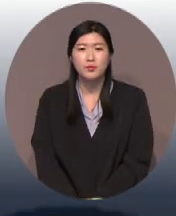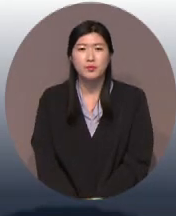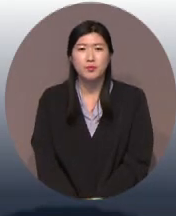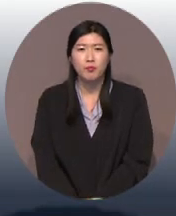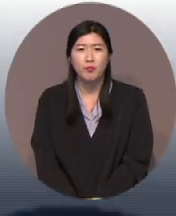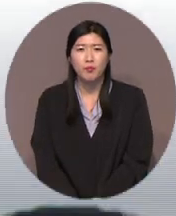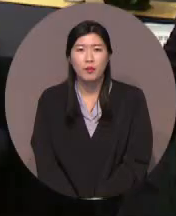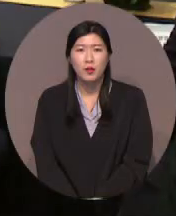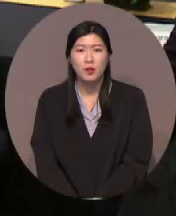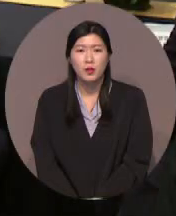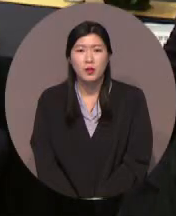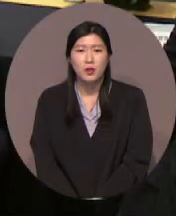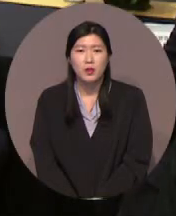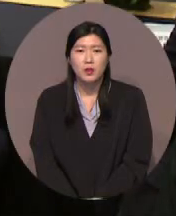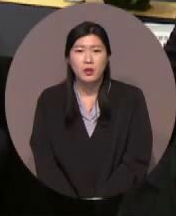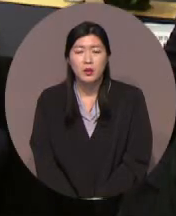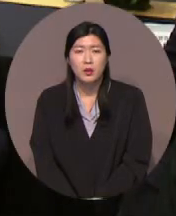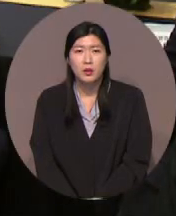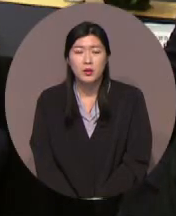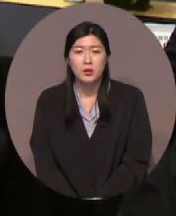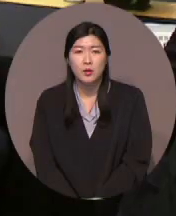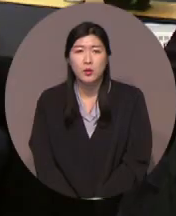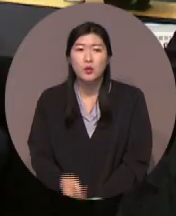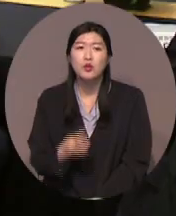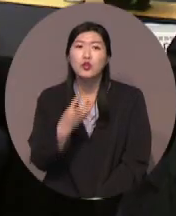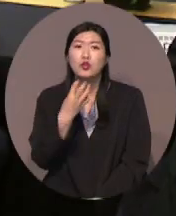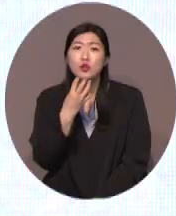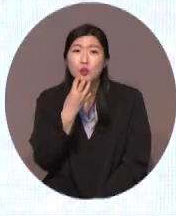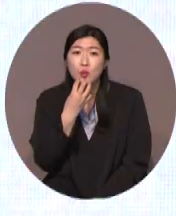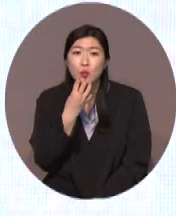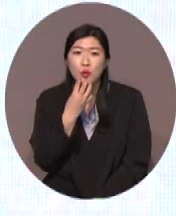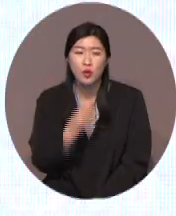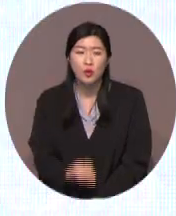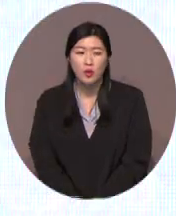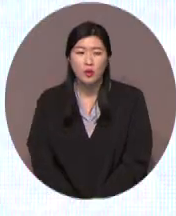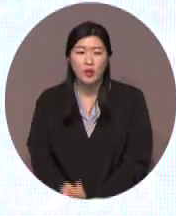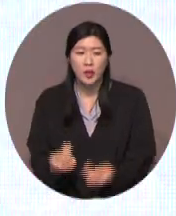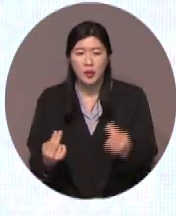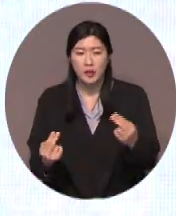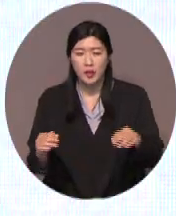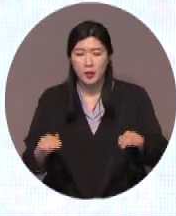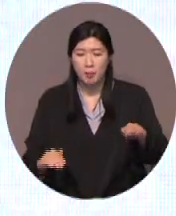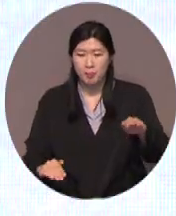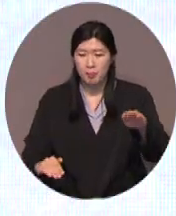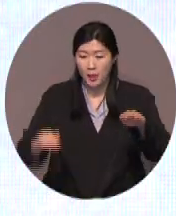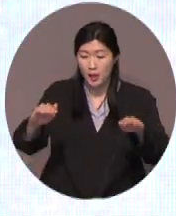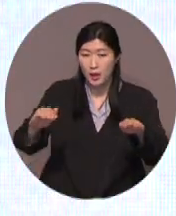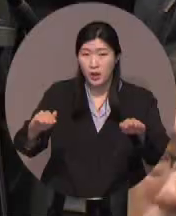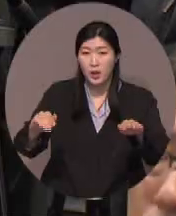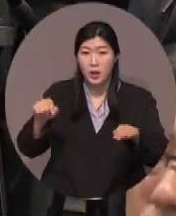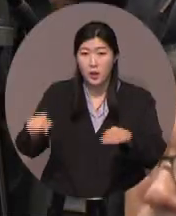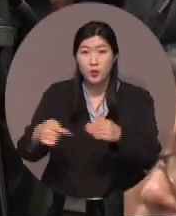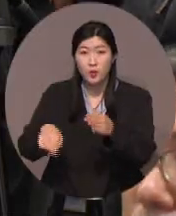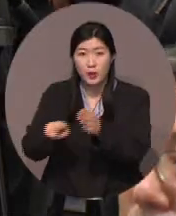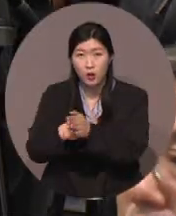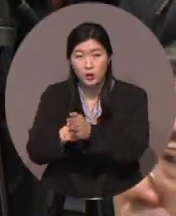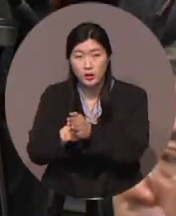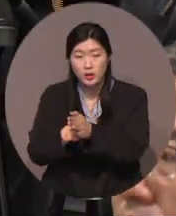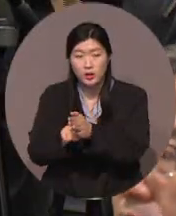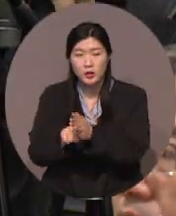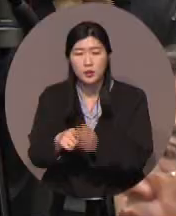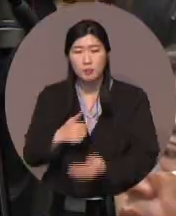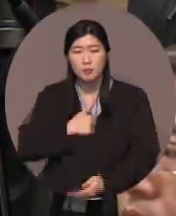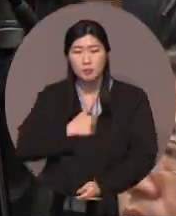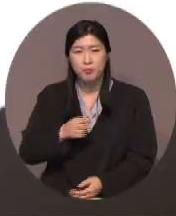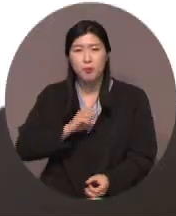시작을 하고 수도권에 대응하는 700만 충청권의 미래를 위해서는 소지역주의와 기득권을 내려놓아야 한다고도